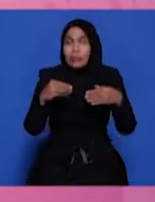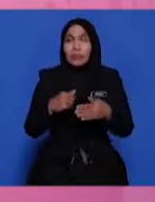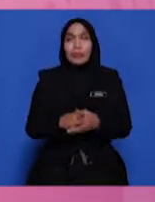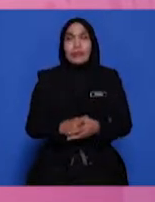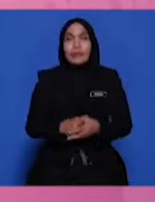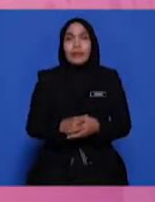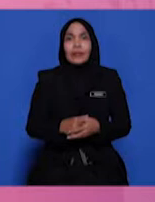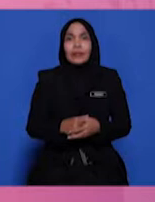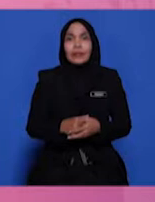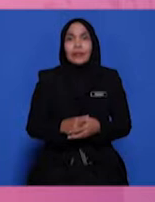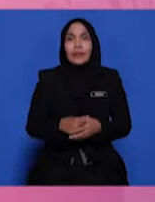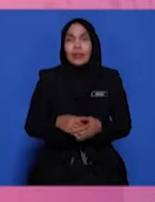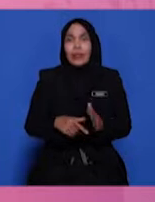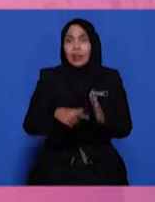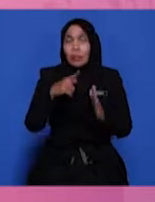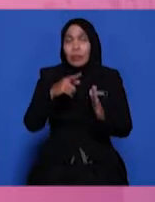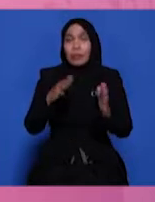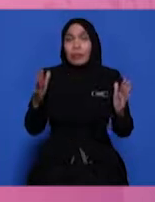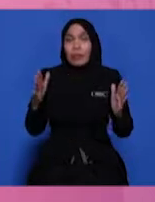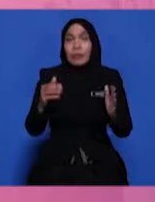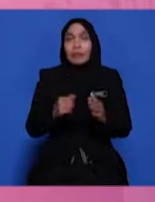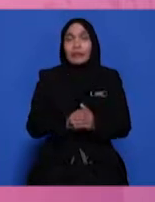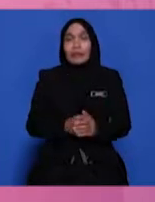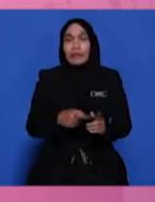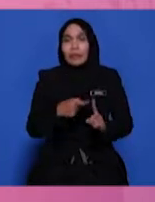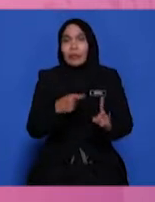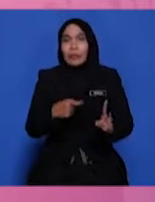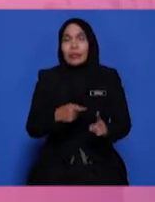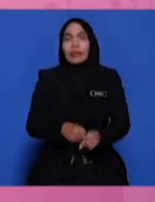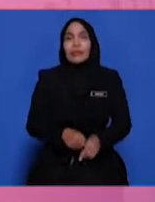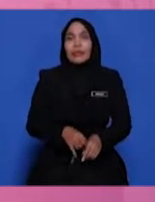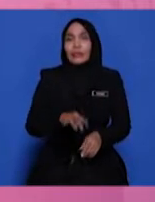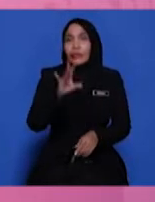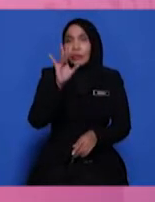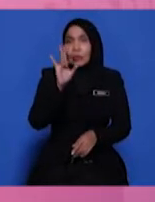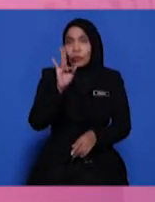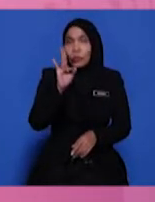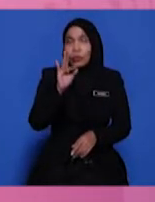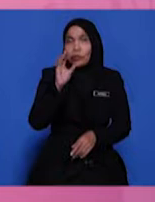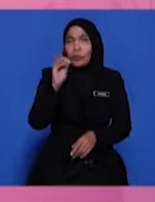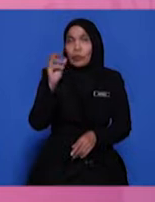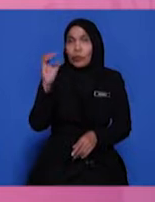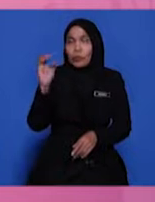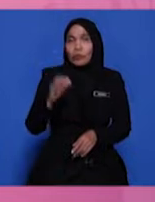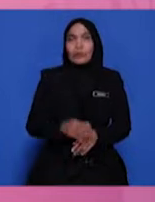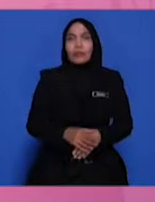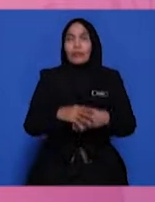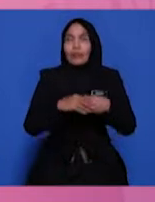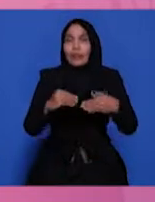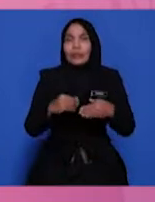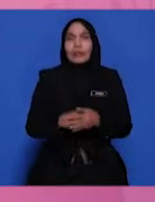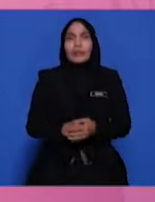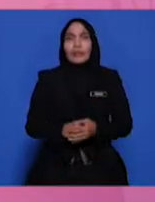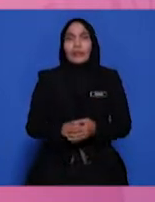RM2,115 lebih besar daripada RM700. Maka beliau dapat mencapai matlamat kewangan